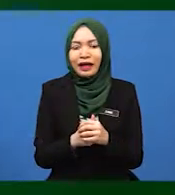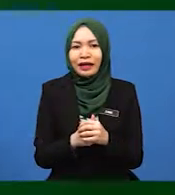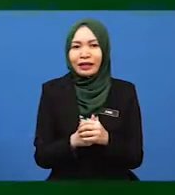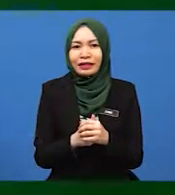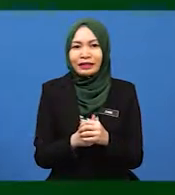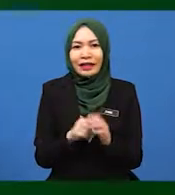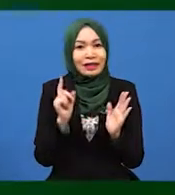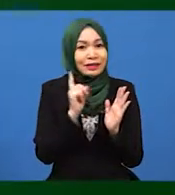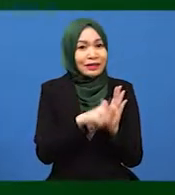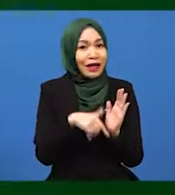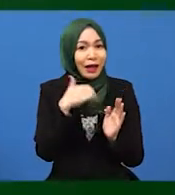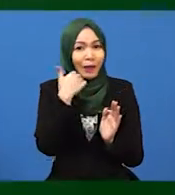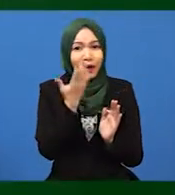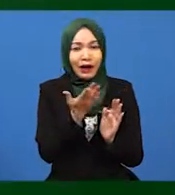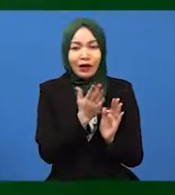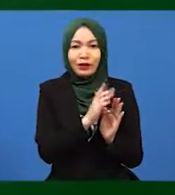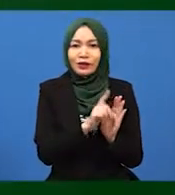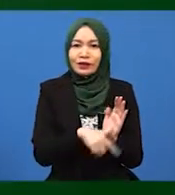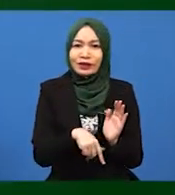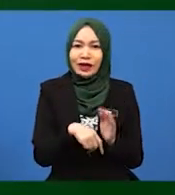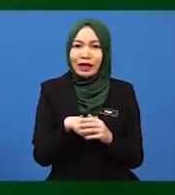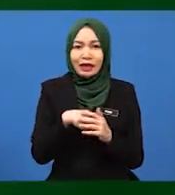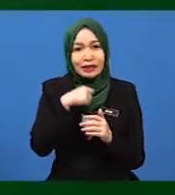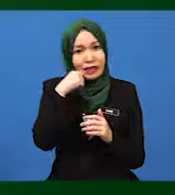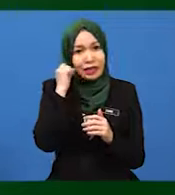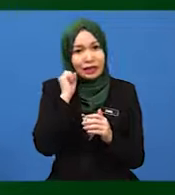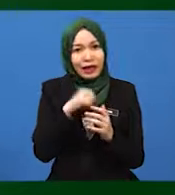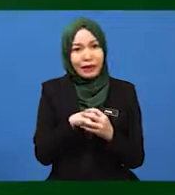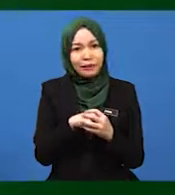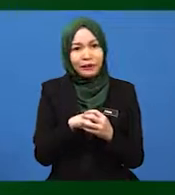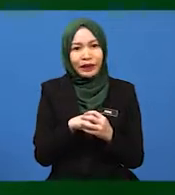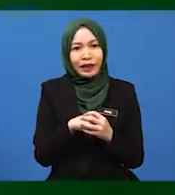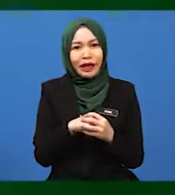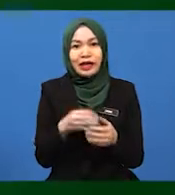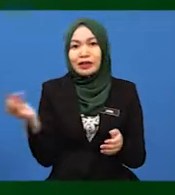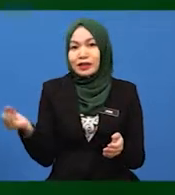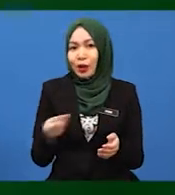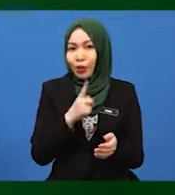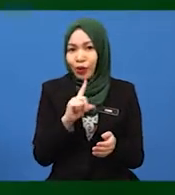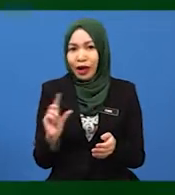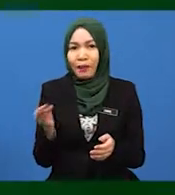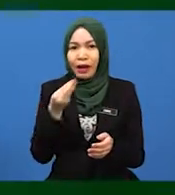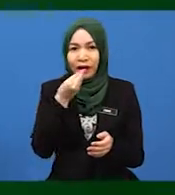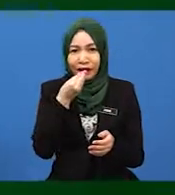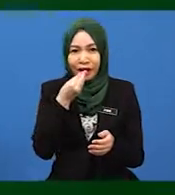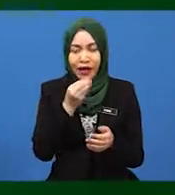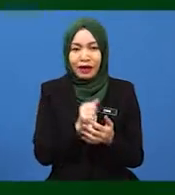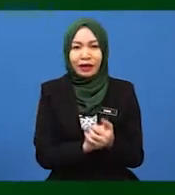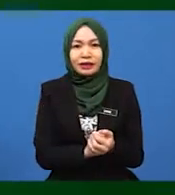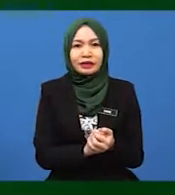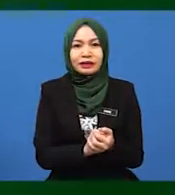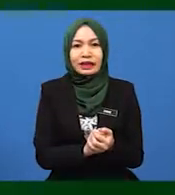Jangan malu, jangan segan, jemputlah makan.